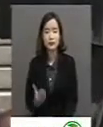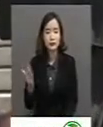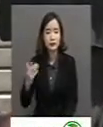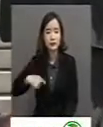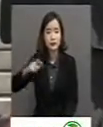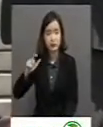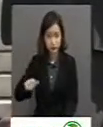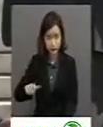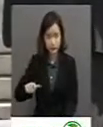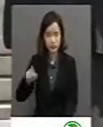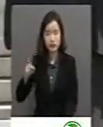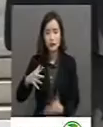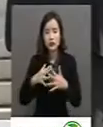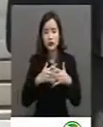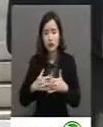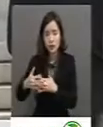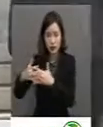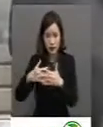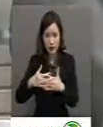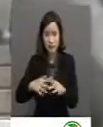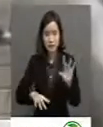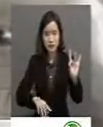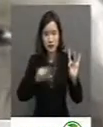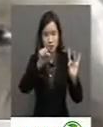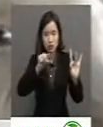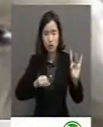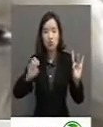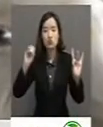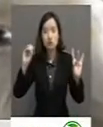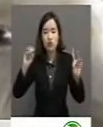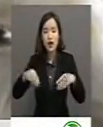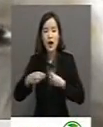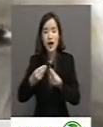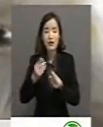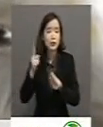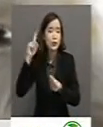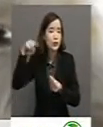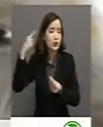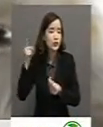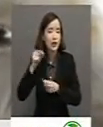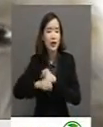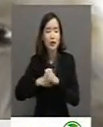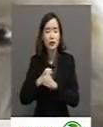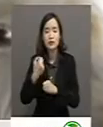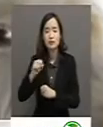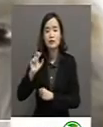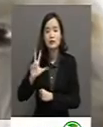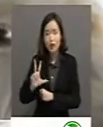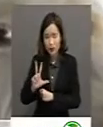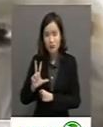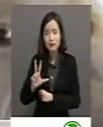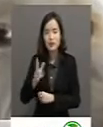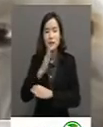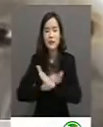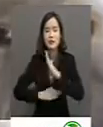ผู้พิพากษาศาลฎีกาสหรัฐมีมติ 8-0 เสียงตัดสินให้เอ็ดวินาฟรายเด็กหญิงวัย13ปีจากรัฐมิชิแกน